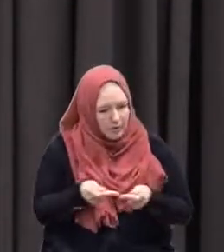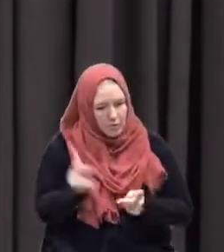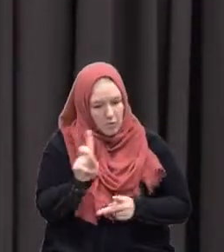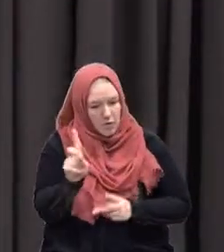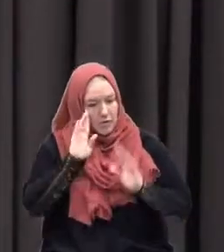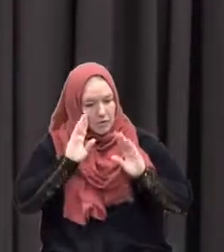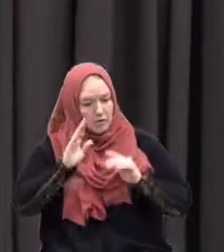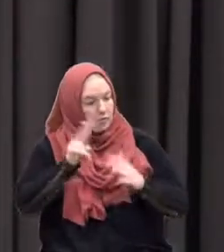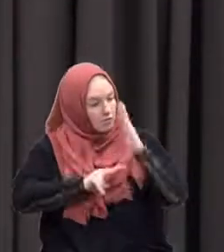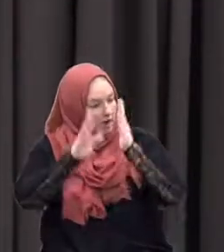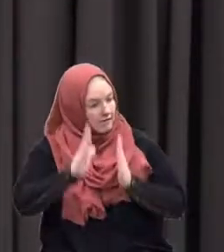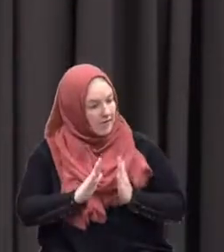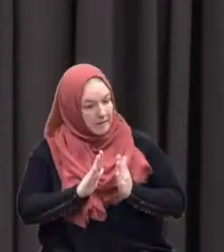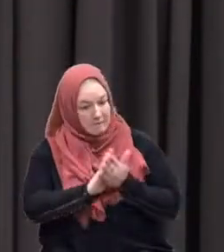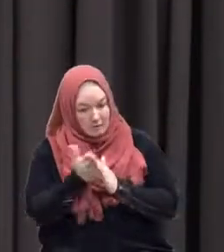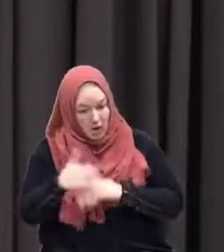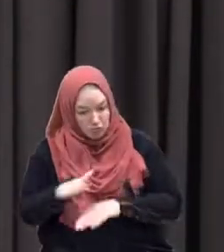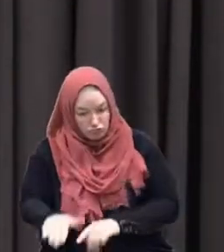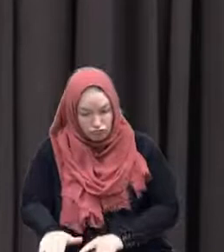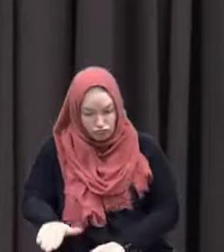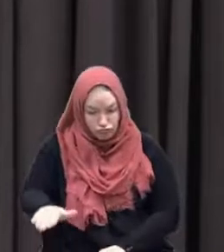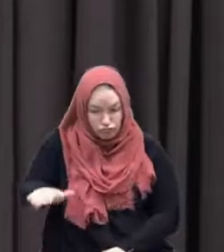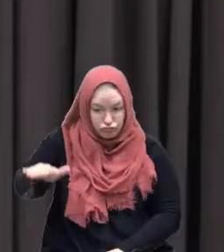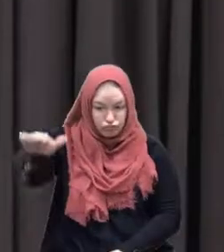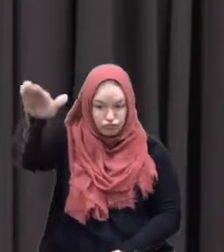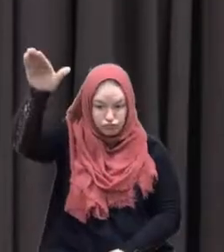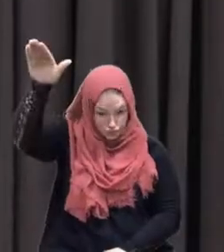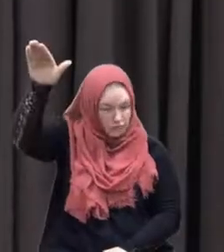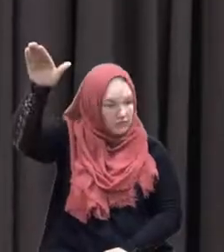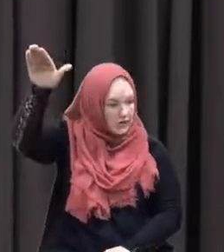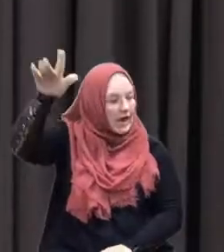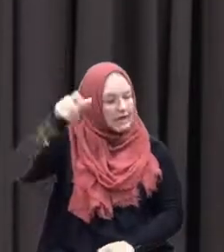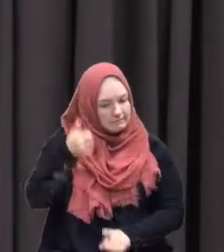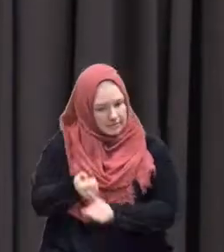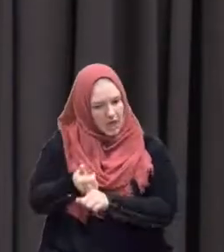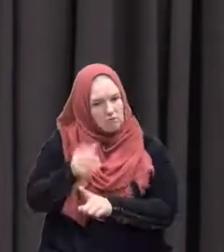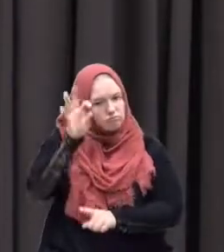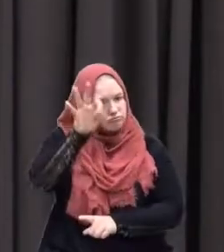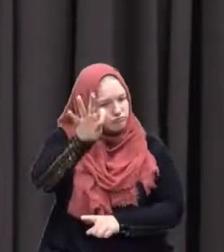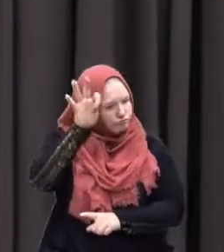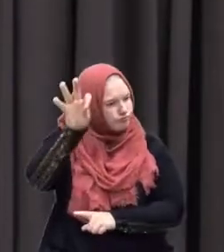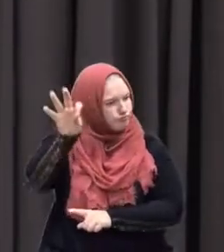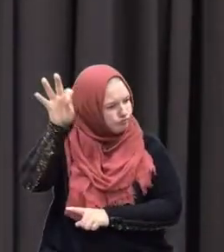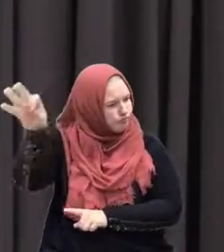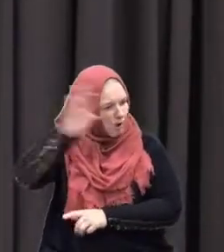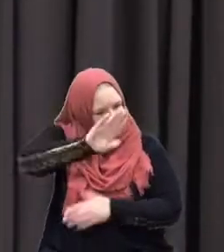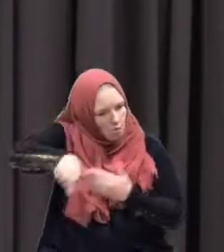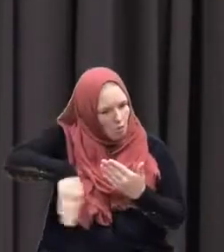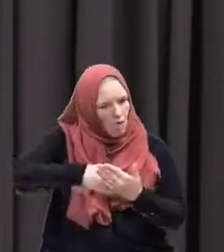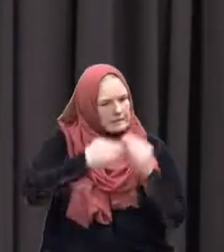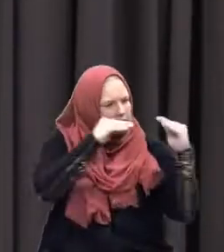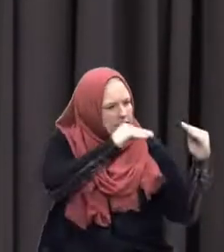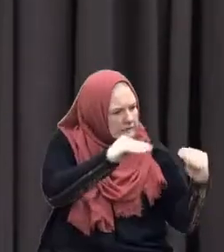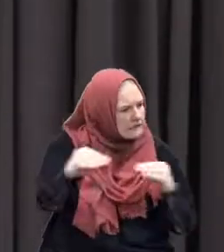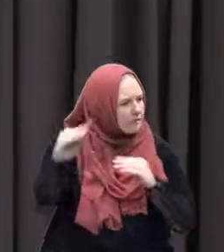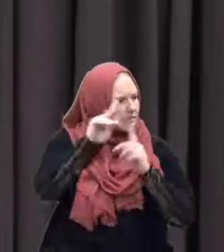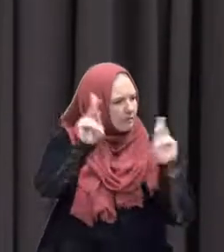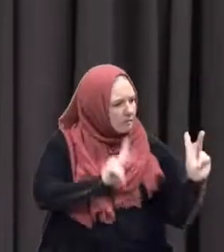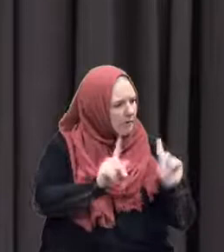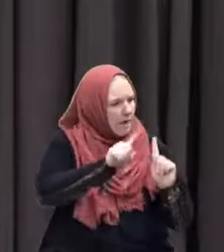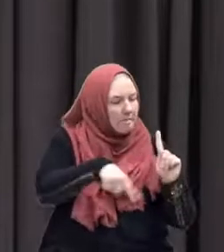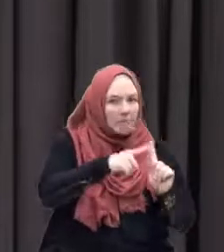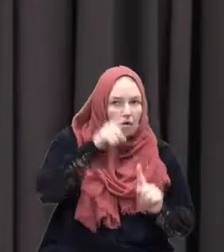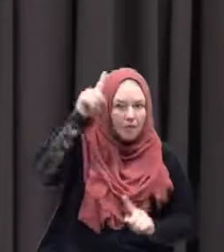Prophet ﷺ grows up and where he is commissioned to be a Prophet ﷺ. So he takes